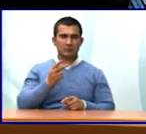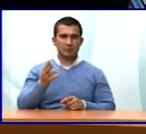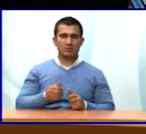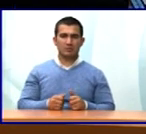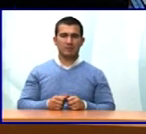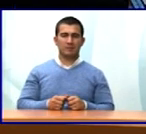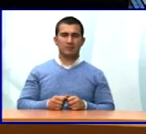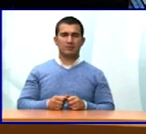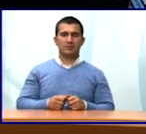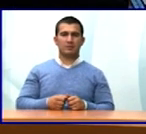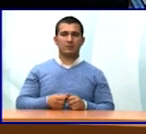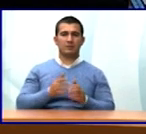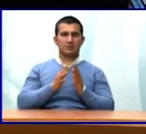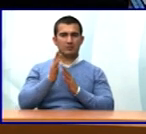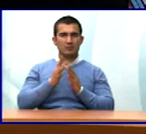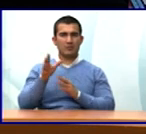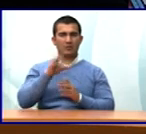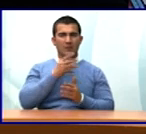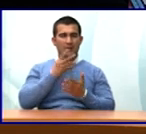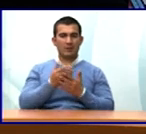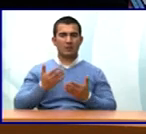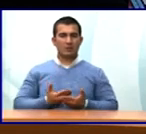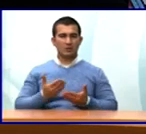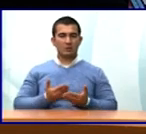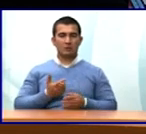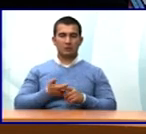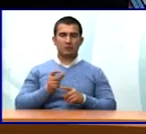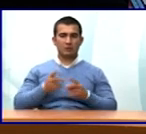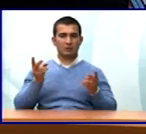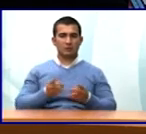ham o'simlikning hayot tarzi uchun muhimdir.